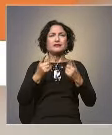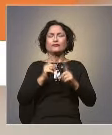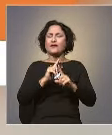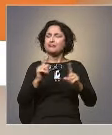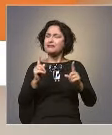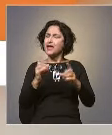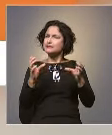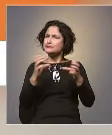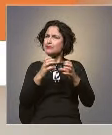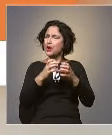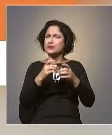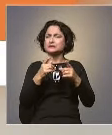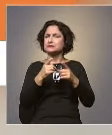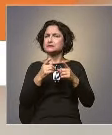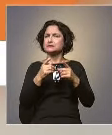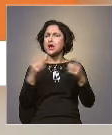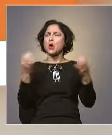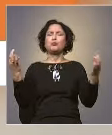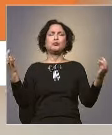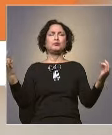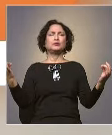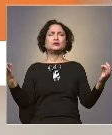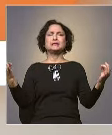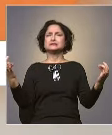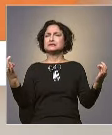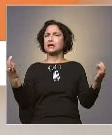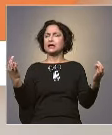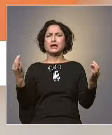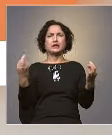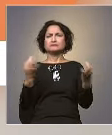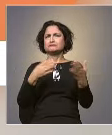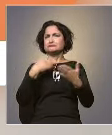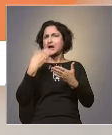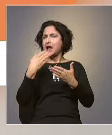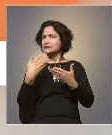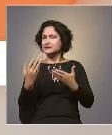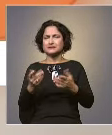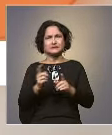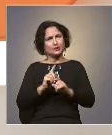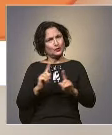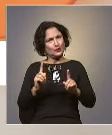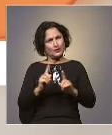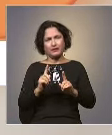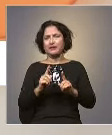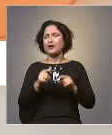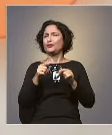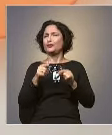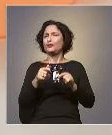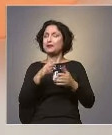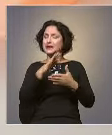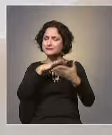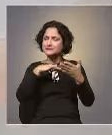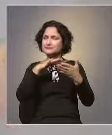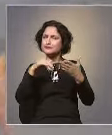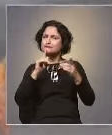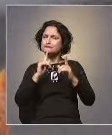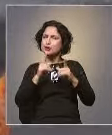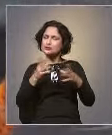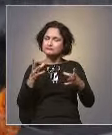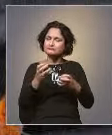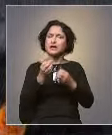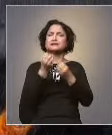будистки притчи. Да, хубаво уточнение, да нямат хората такива очаквания. През сюжетите можем да разпознаем и то